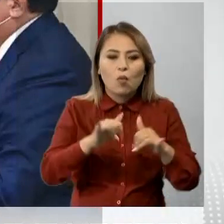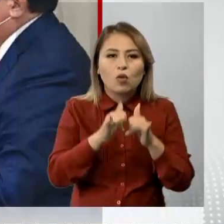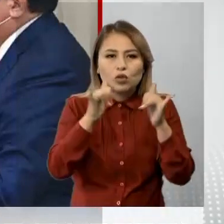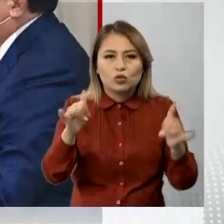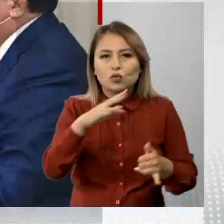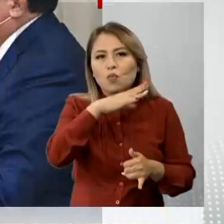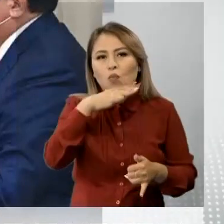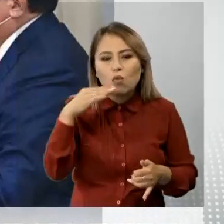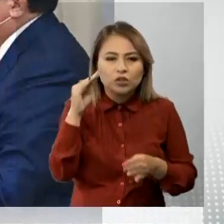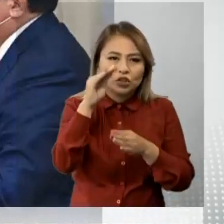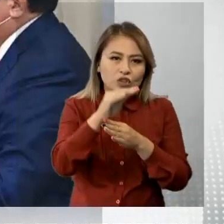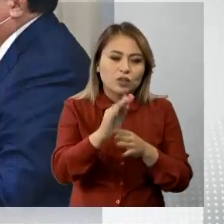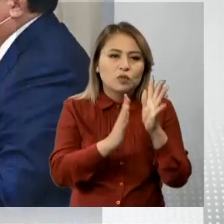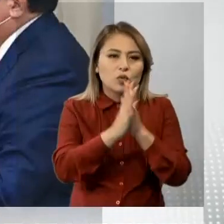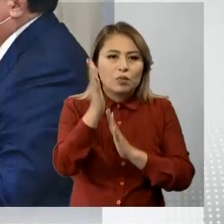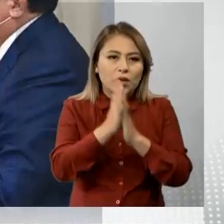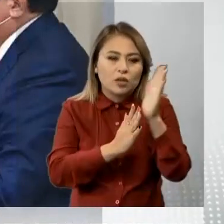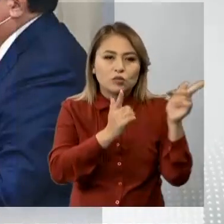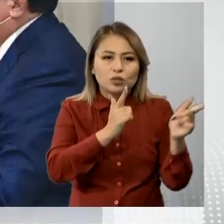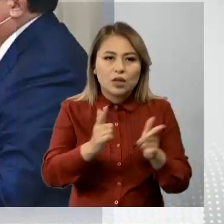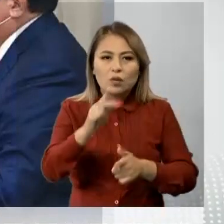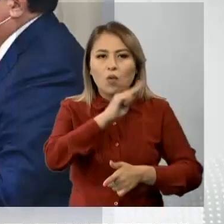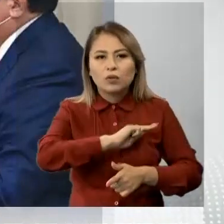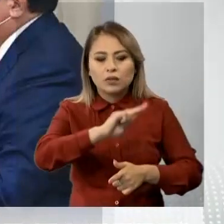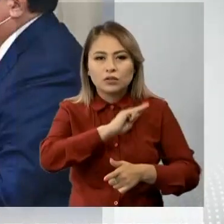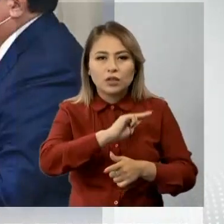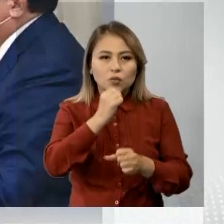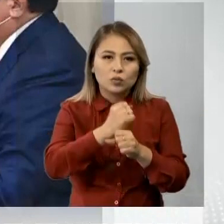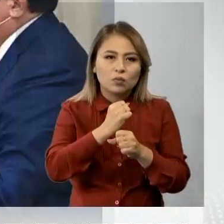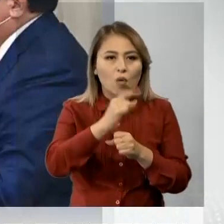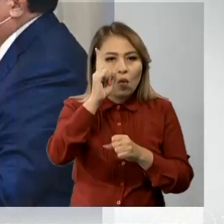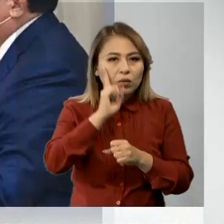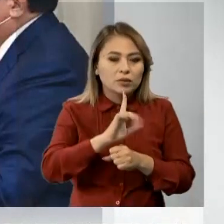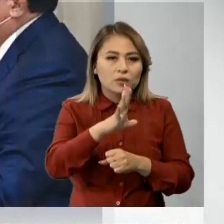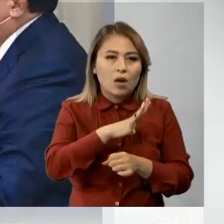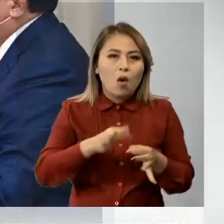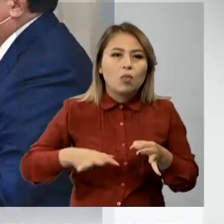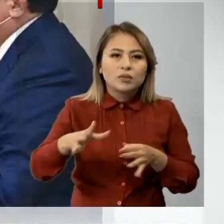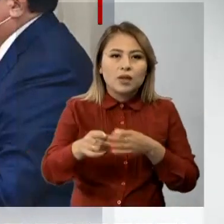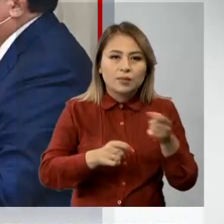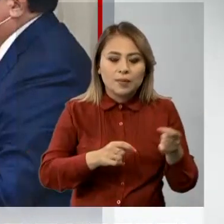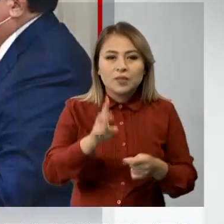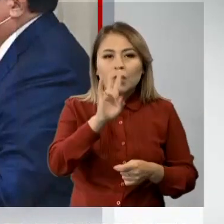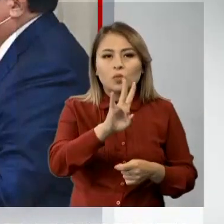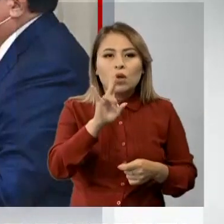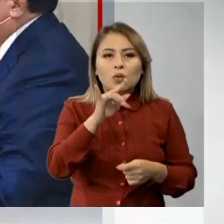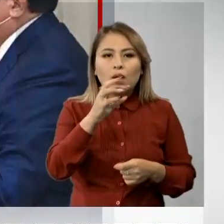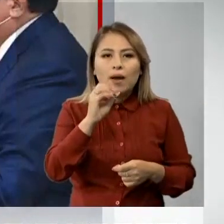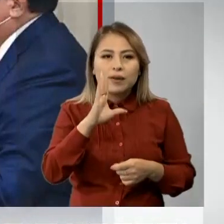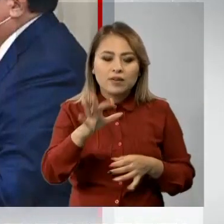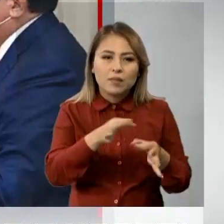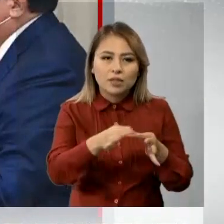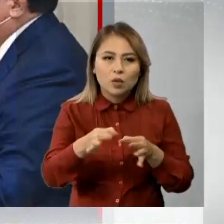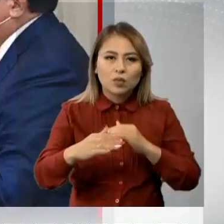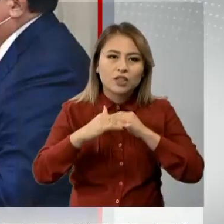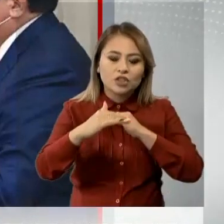шашын молынан түсіп, шаруалардың жемшөп дайындау жұмыстарына оңтайлы жағдай туғызып отыр дейді облыс әкімі. Тағы Нұрлан